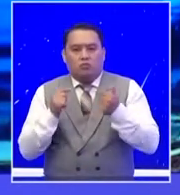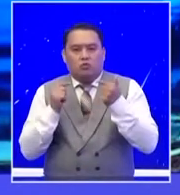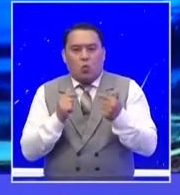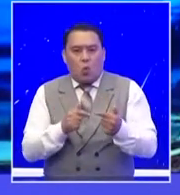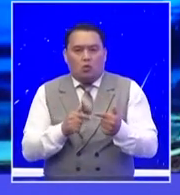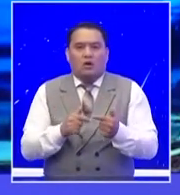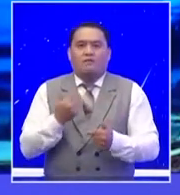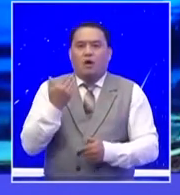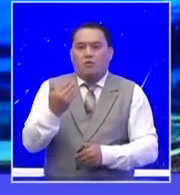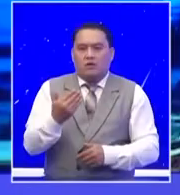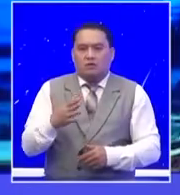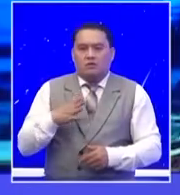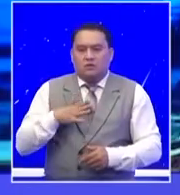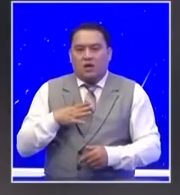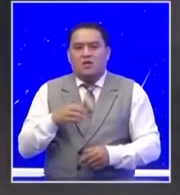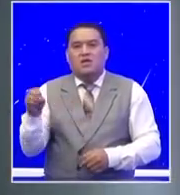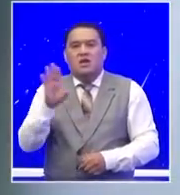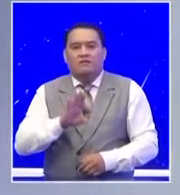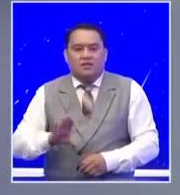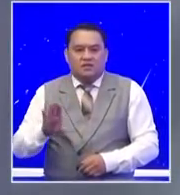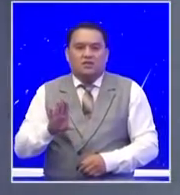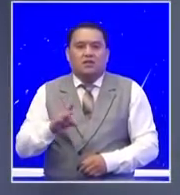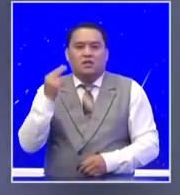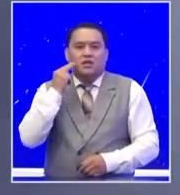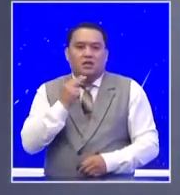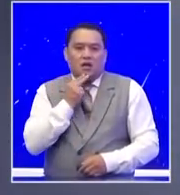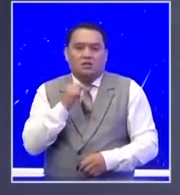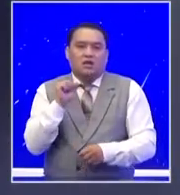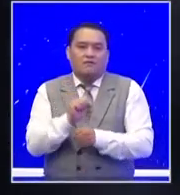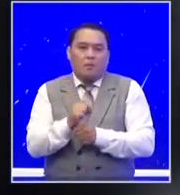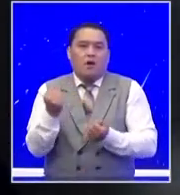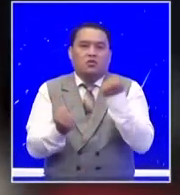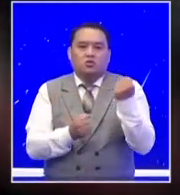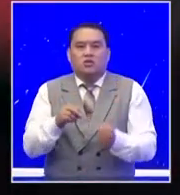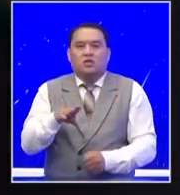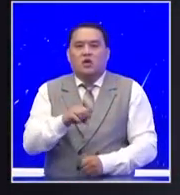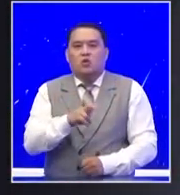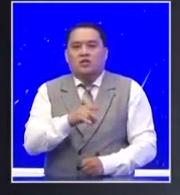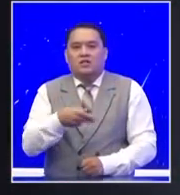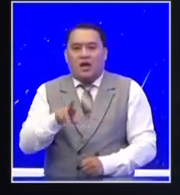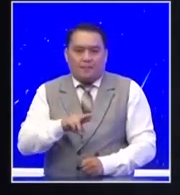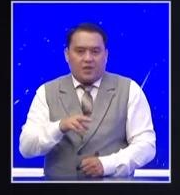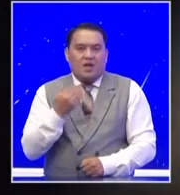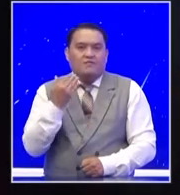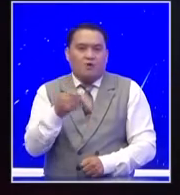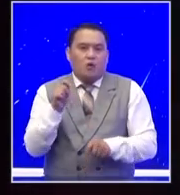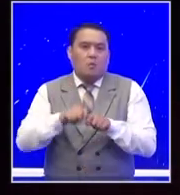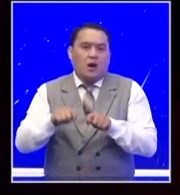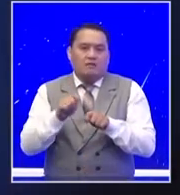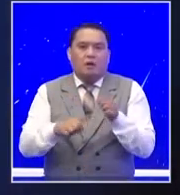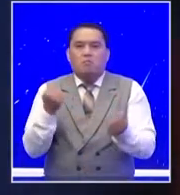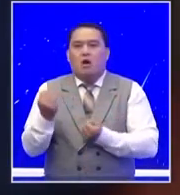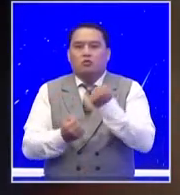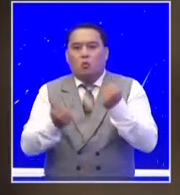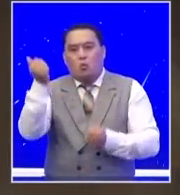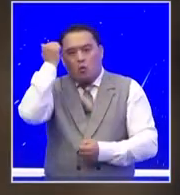противодействию наркопреступности на автотрассе Западная Европа-Западный Китай остановили автомашину «Деонексия». В ходе проверки автомашины